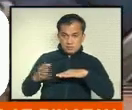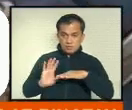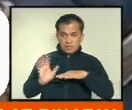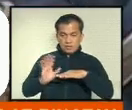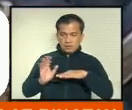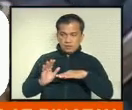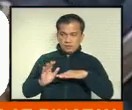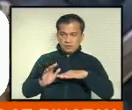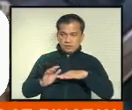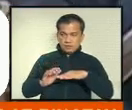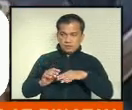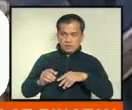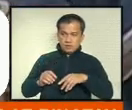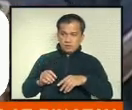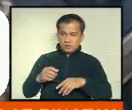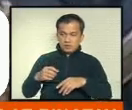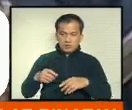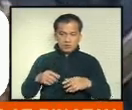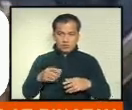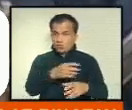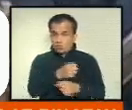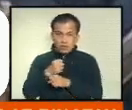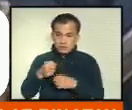walang aagaw sa lubid. Kasi